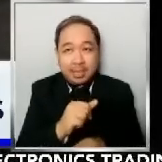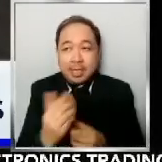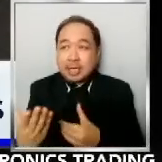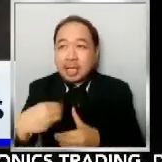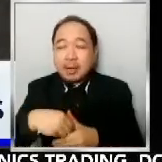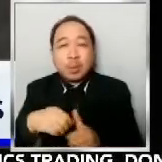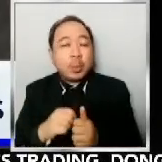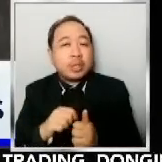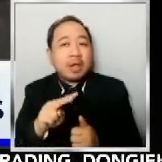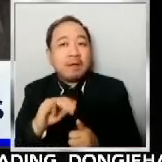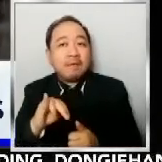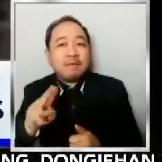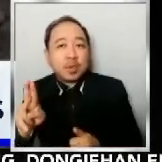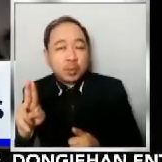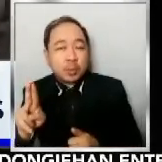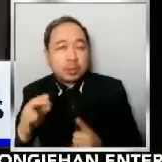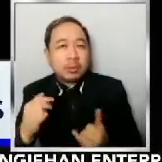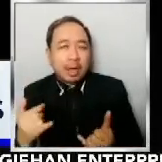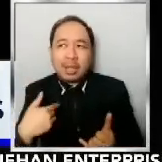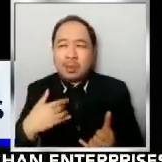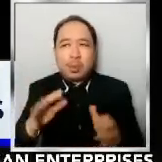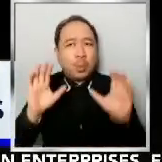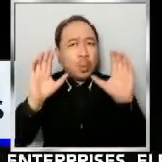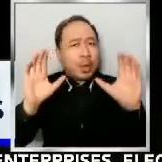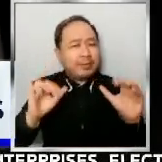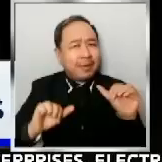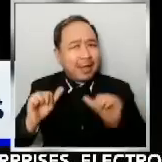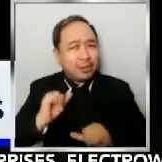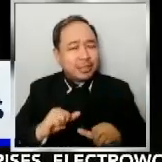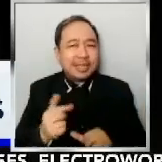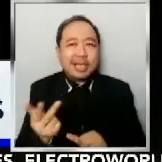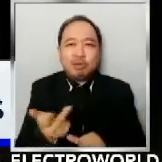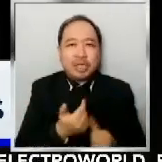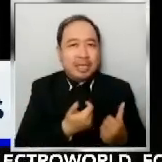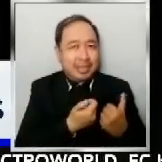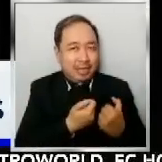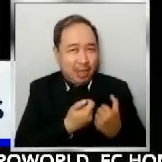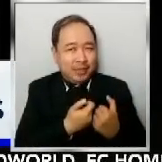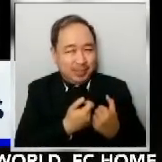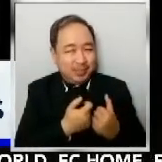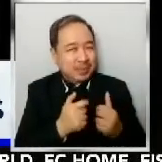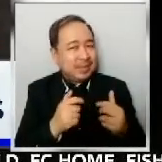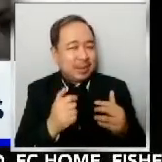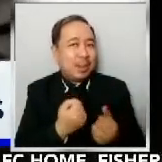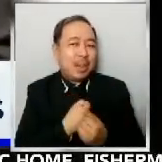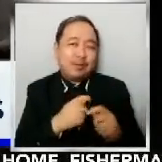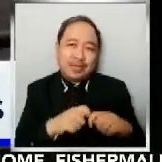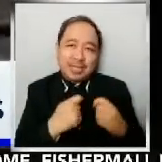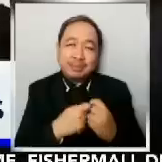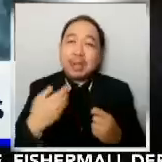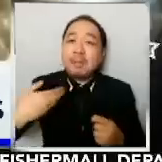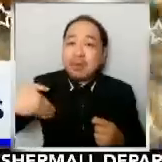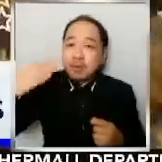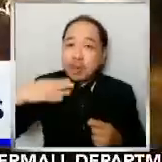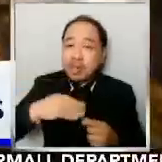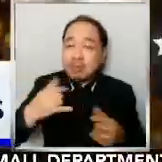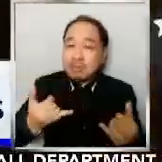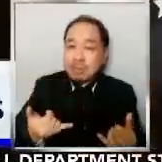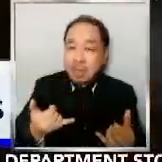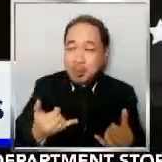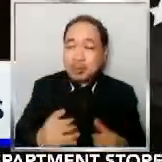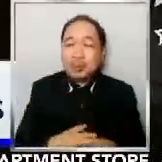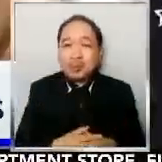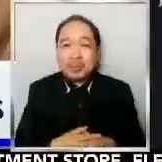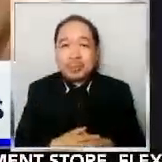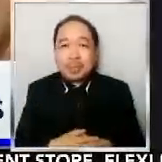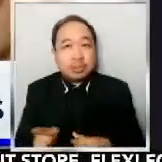to see some great actors here and three love teams, former and current. And, Makakasama rin